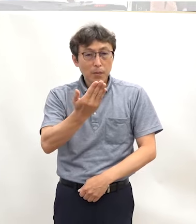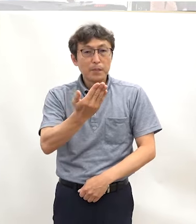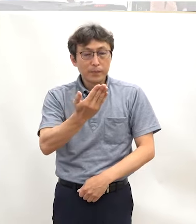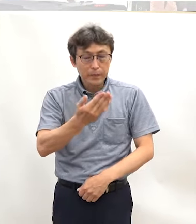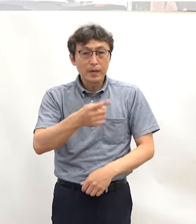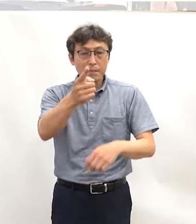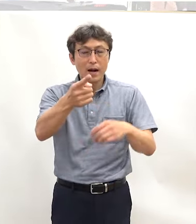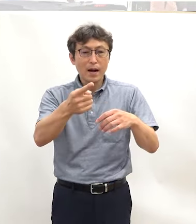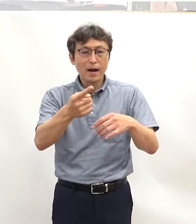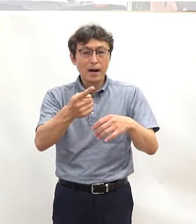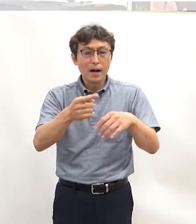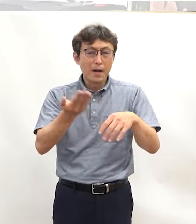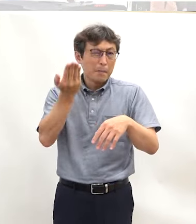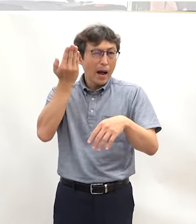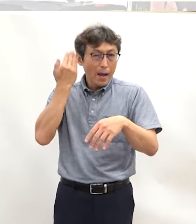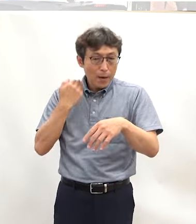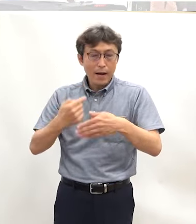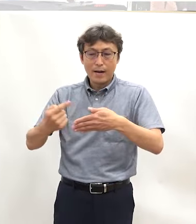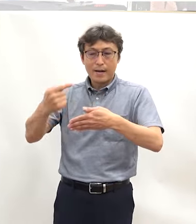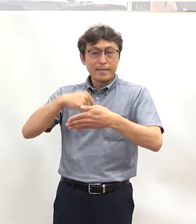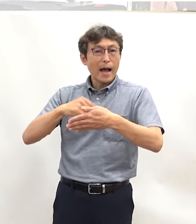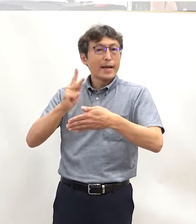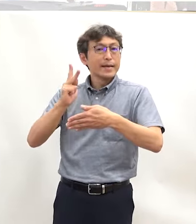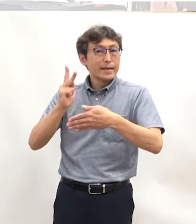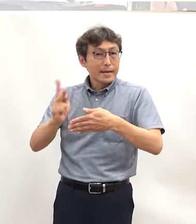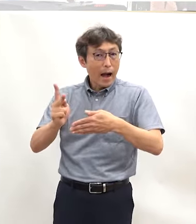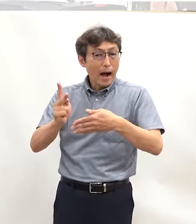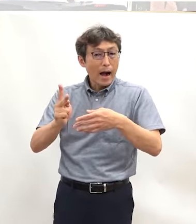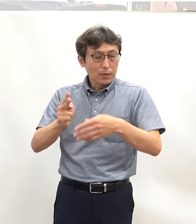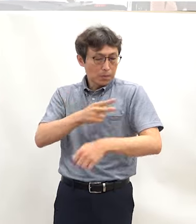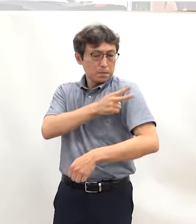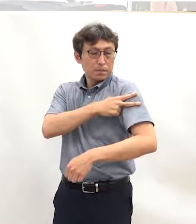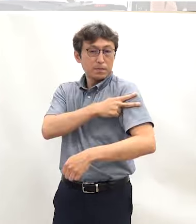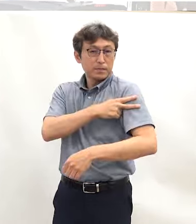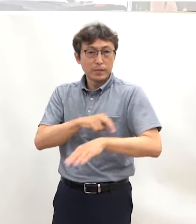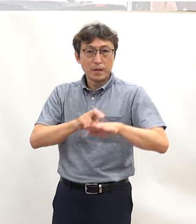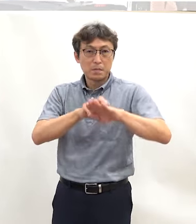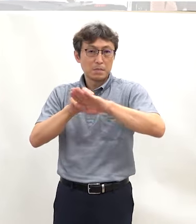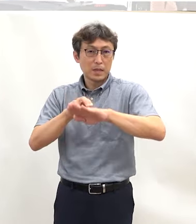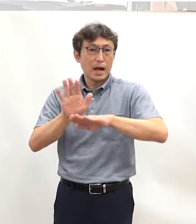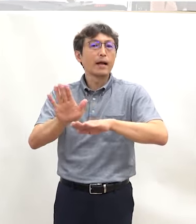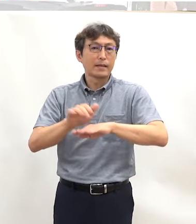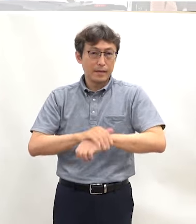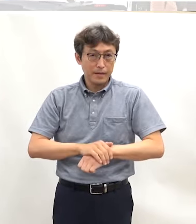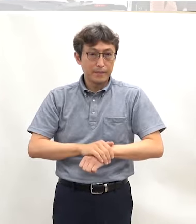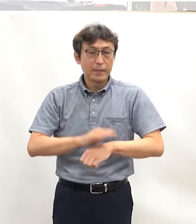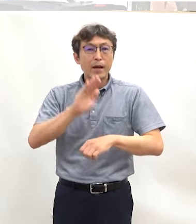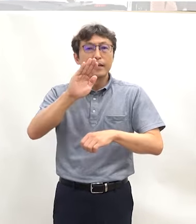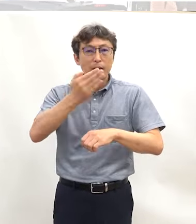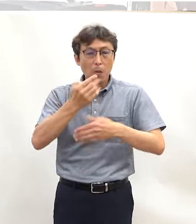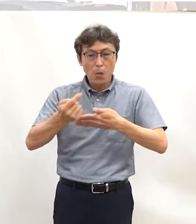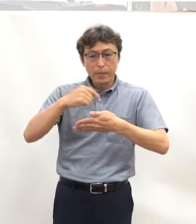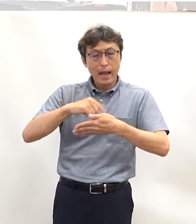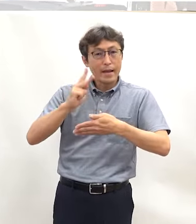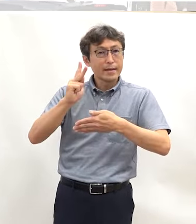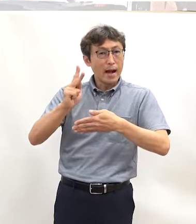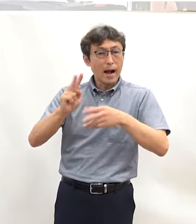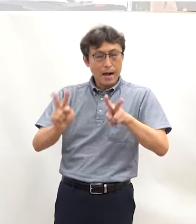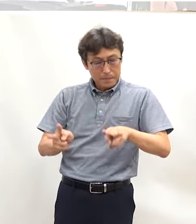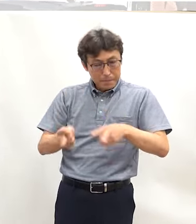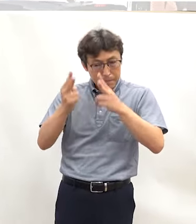内科と一緒になってこう対応しているケースがあるんですね。ただ実際は内科専門の方が小児科の子どもさんが来